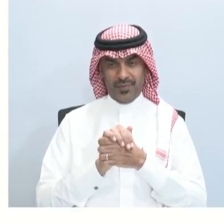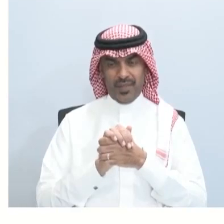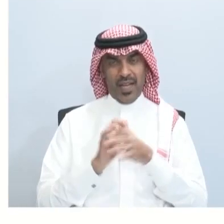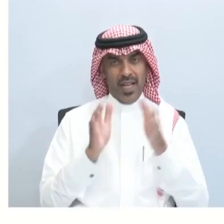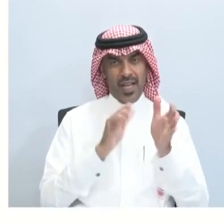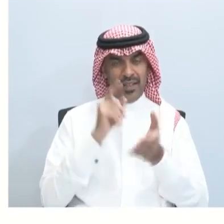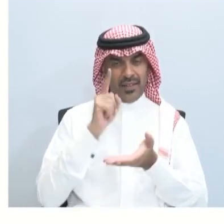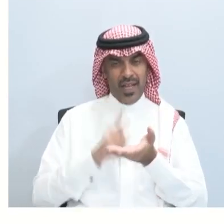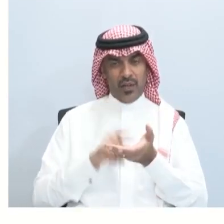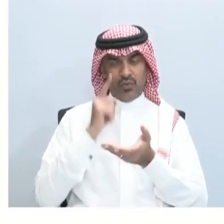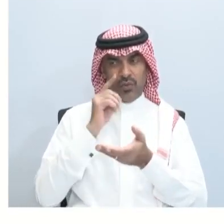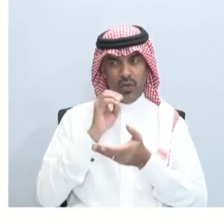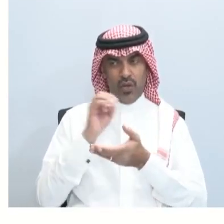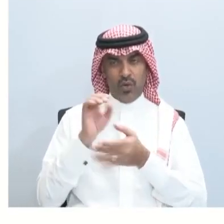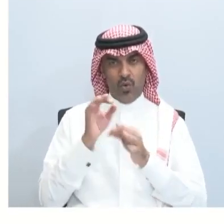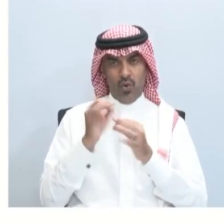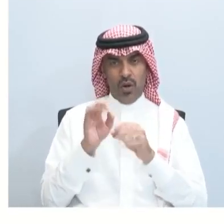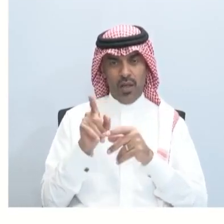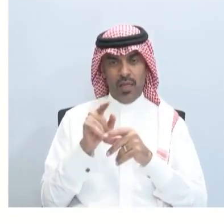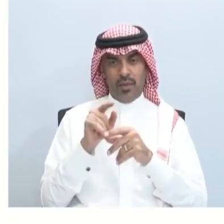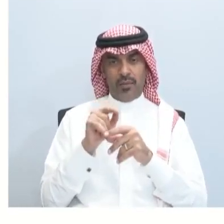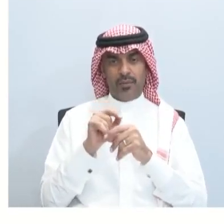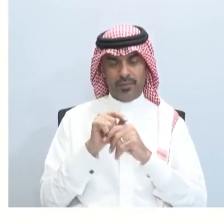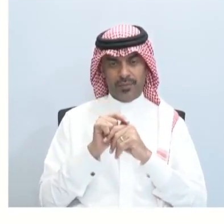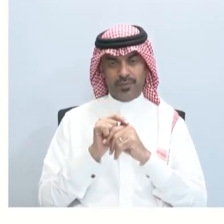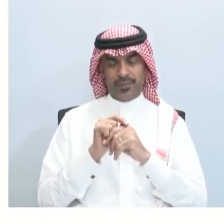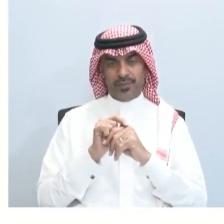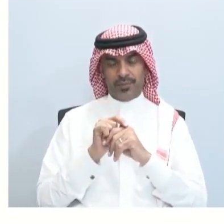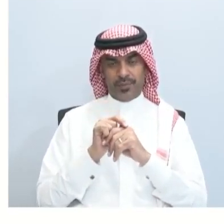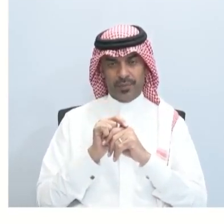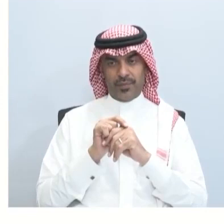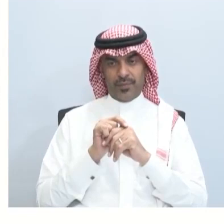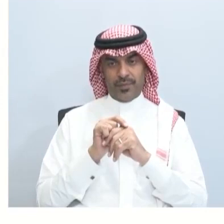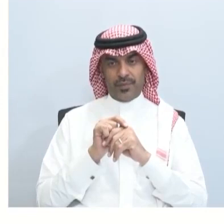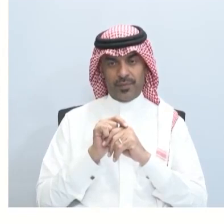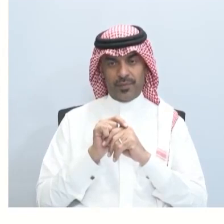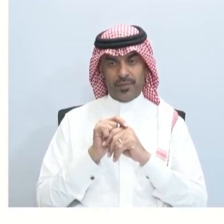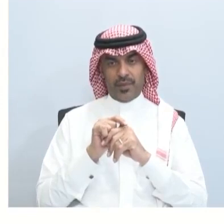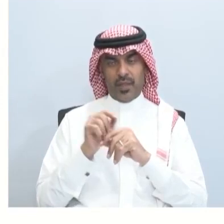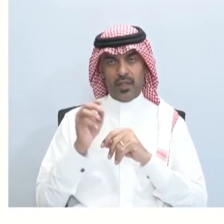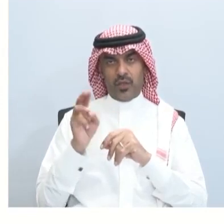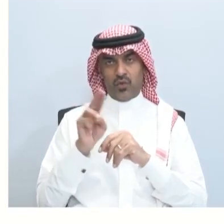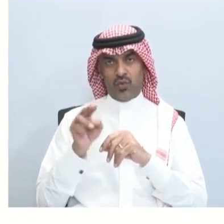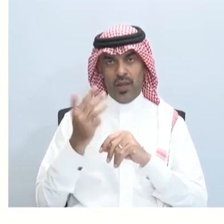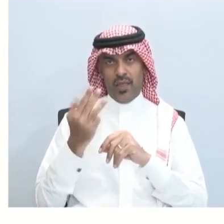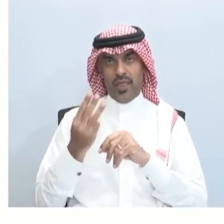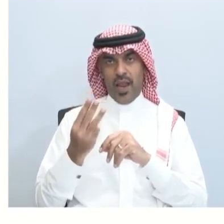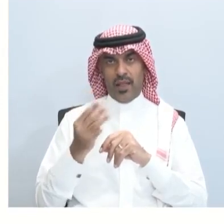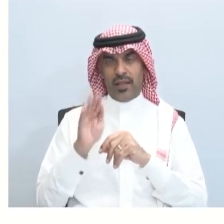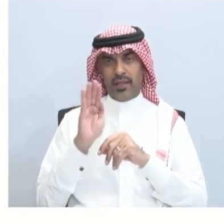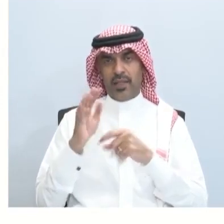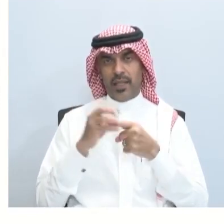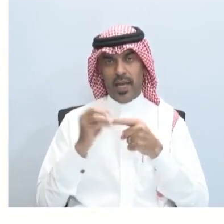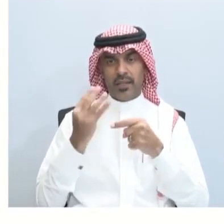ايضا في تاكد حلك المتباينه وممثل الحل بيانيا وتحقق ومن ثم تحقق من صحه الحل السؤال الثالث سين